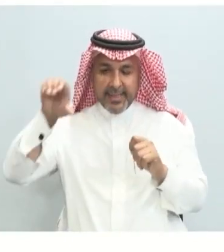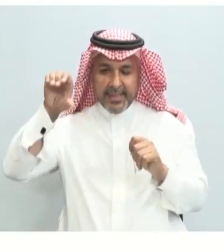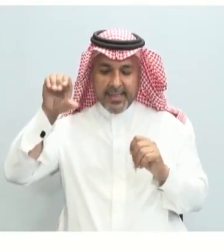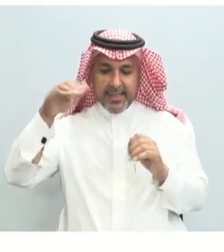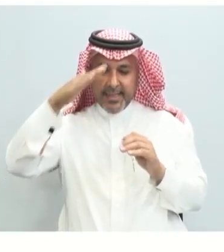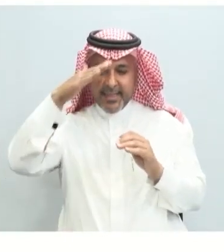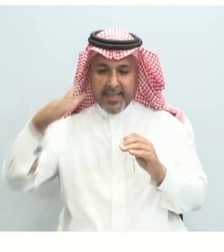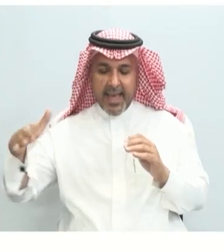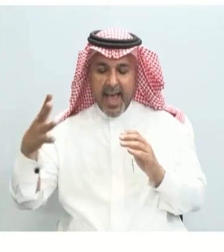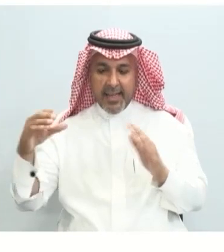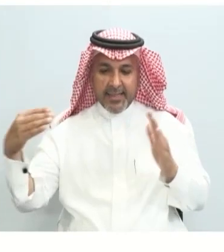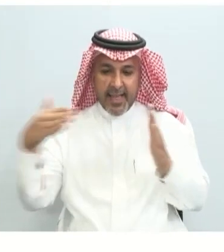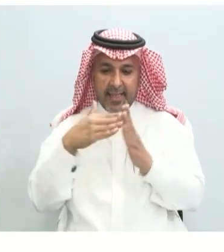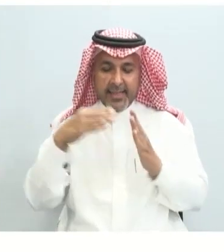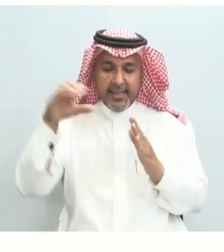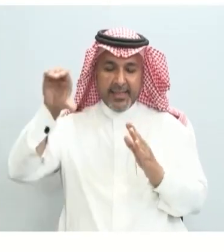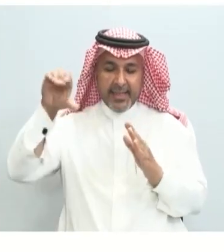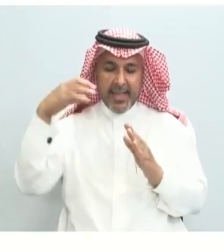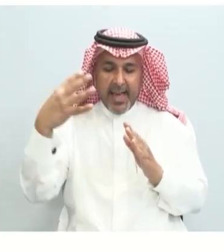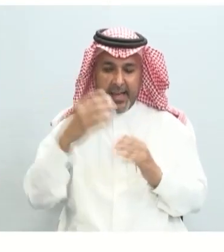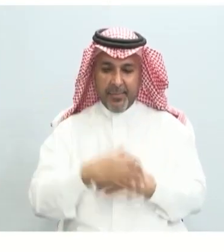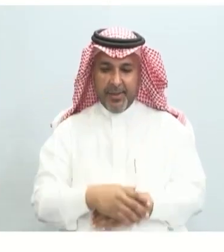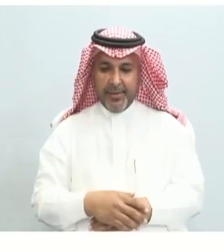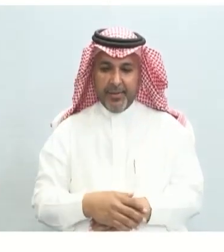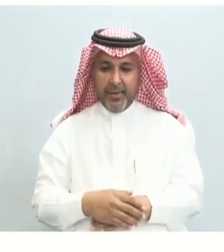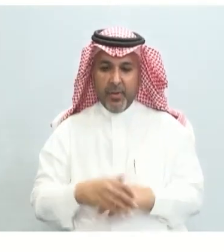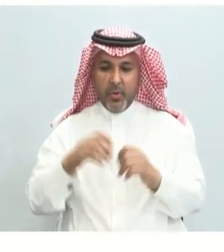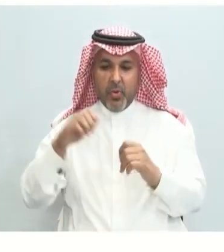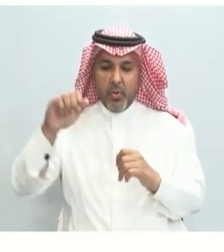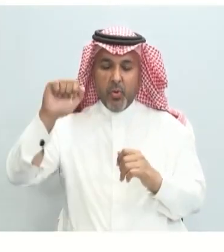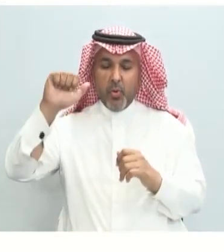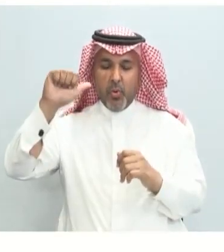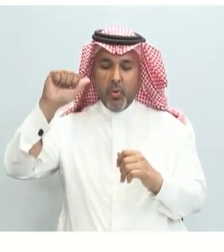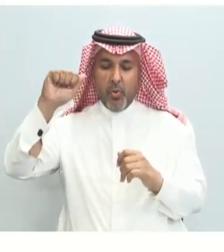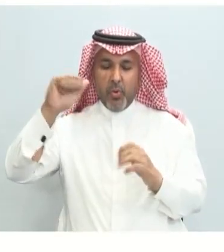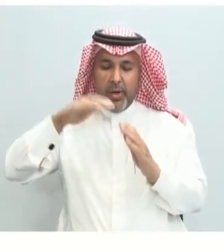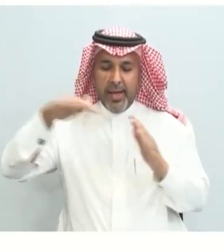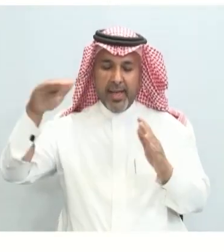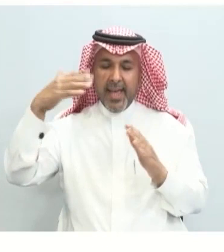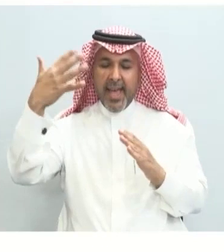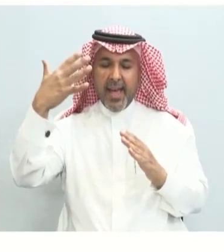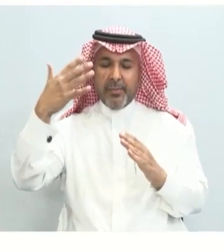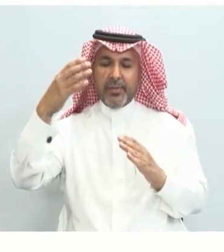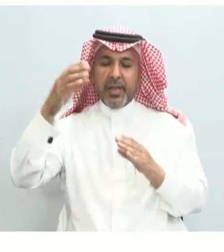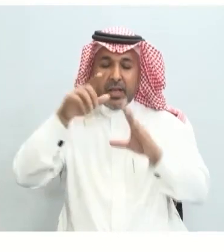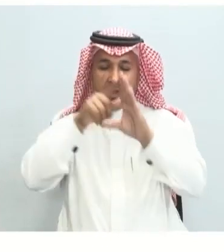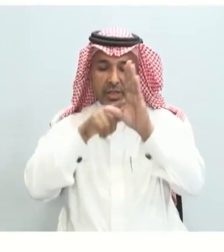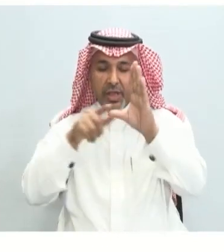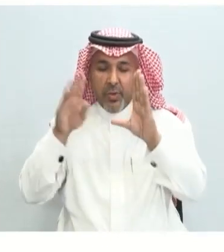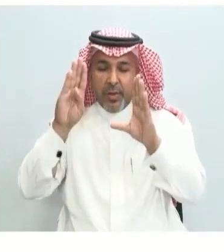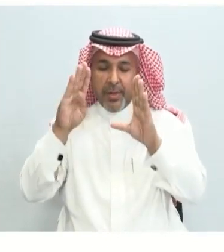يساوي 4 واعطاك الضلع اي ان يساوي 5 واعطاني الزاويه ب بانها